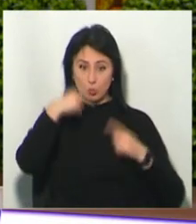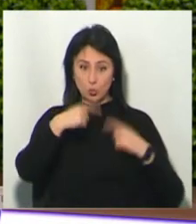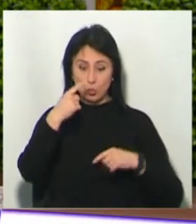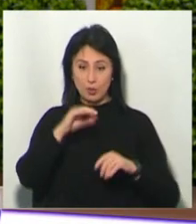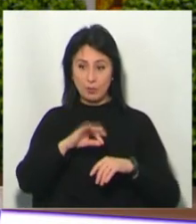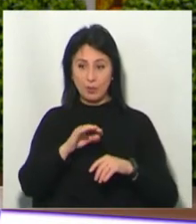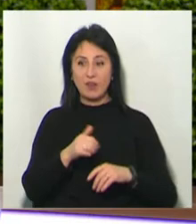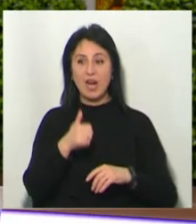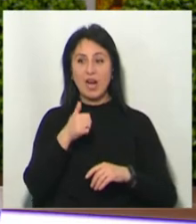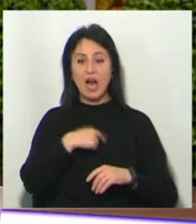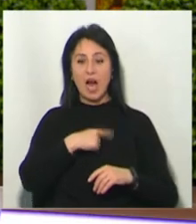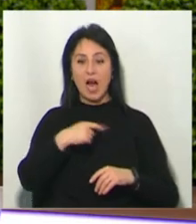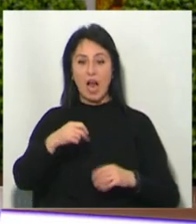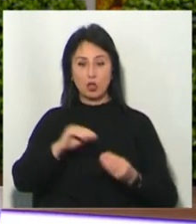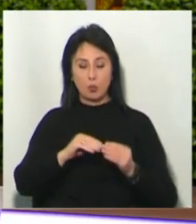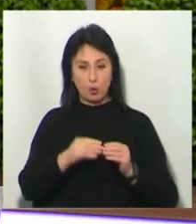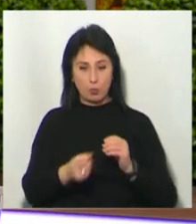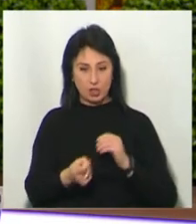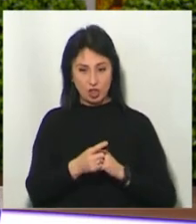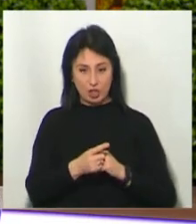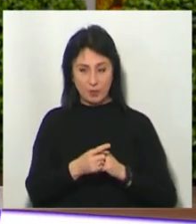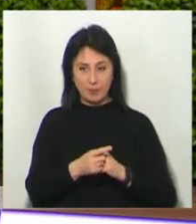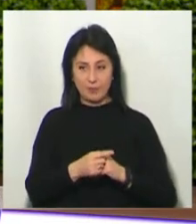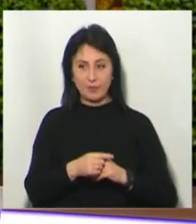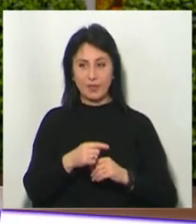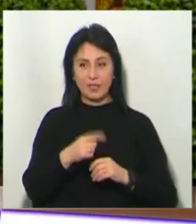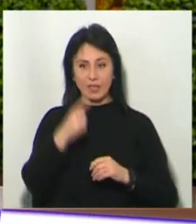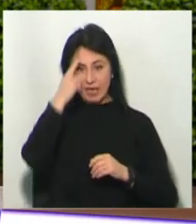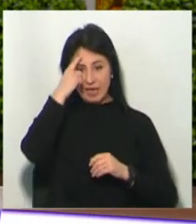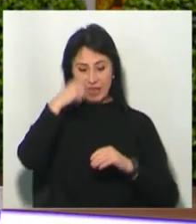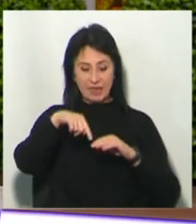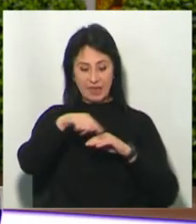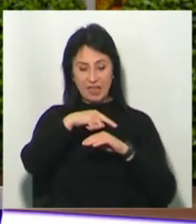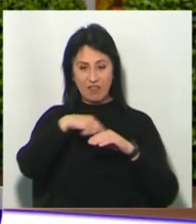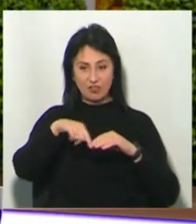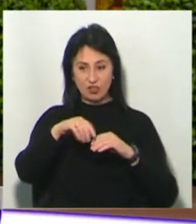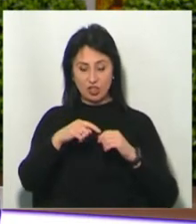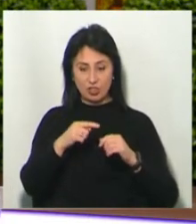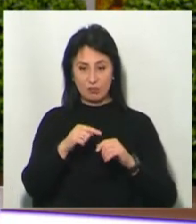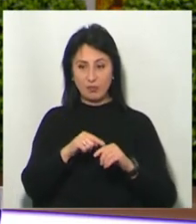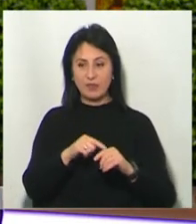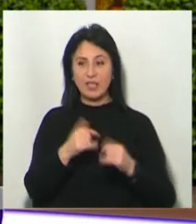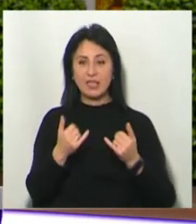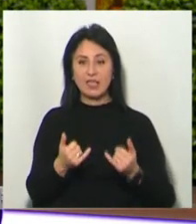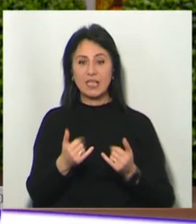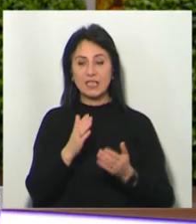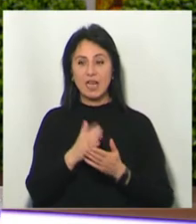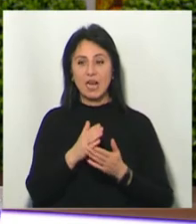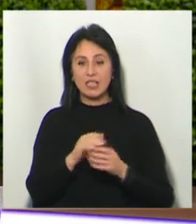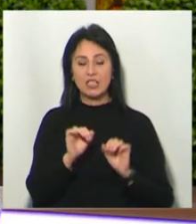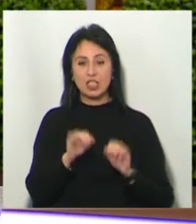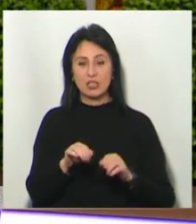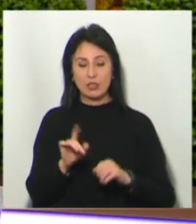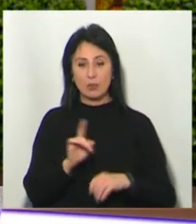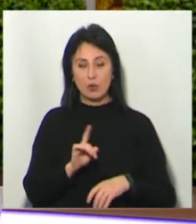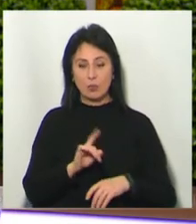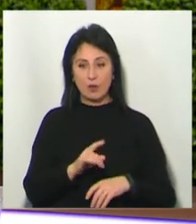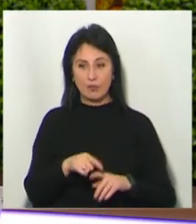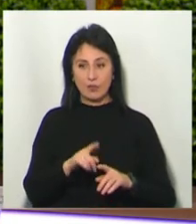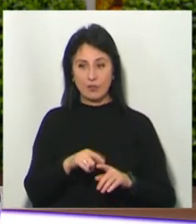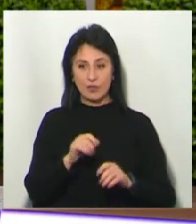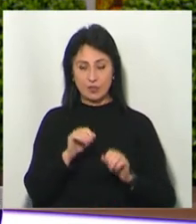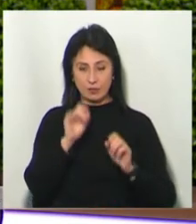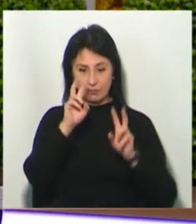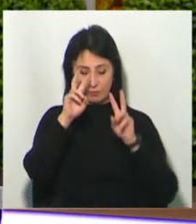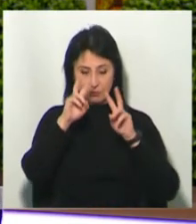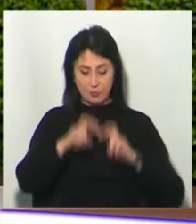შემთხვევაში კარდიოლოგიური პრობლემები ჩნდება, თავის გარშემოწერილობა და დღეს არის იმის შესაძლებლობა, რომ